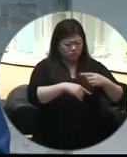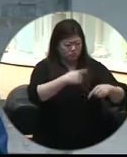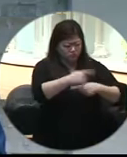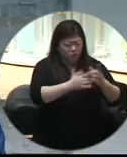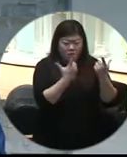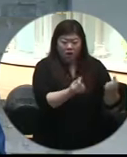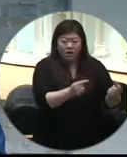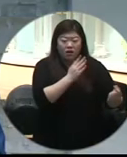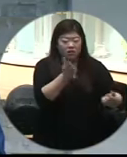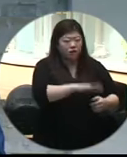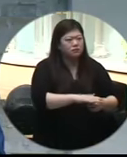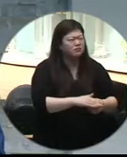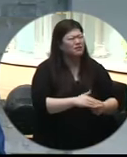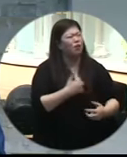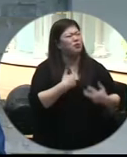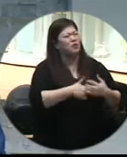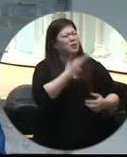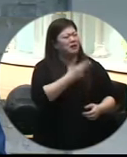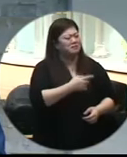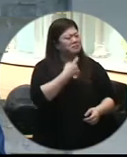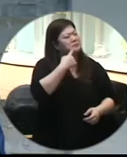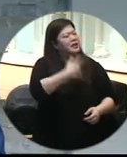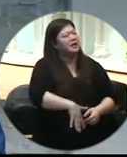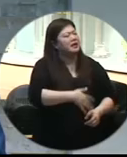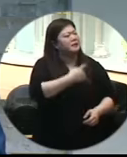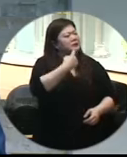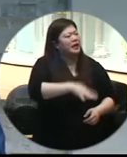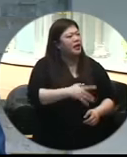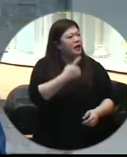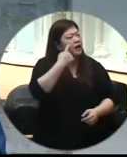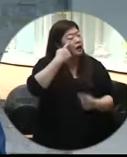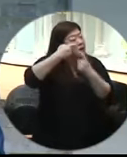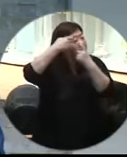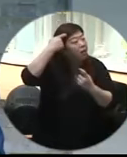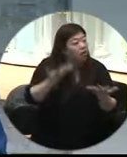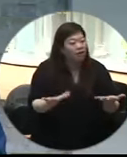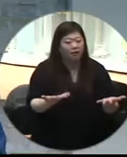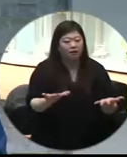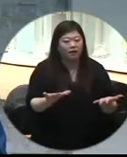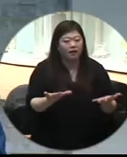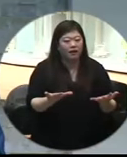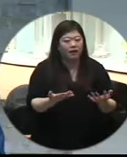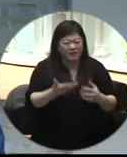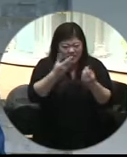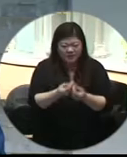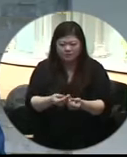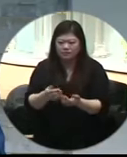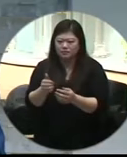별로 재미없다 그래. 싱거워. 뭔가 막 느껴져야 돼. 확 찔러, 확 자빠지고